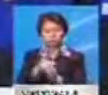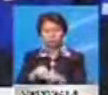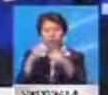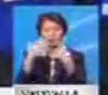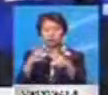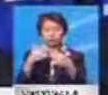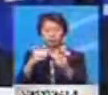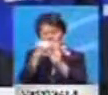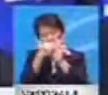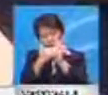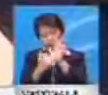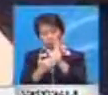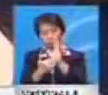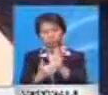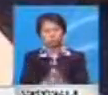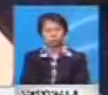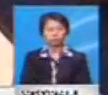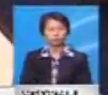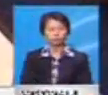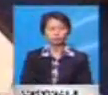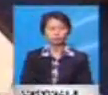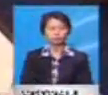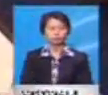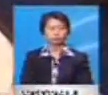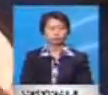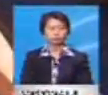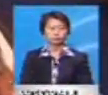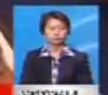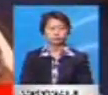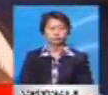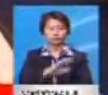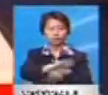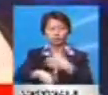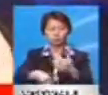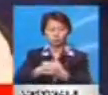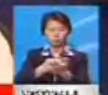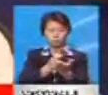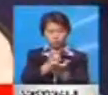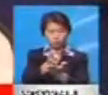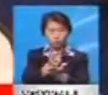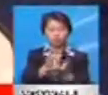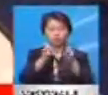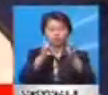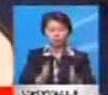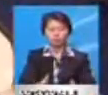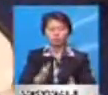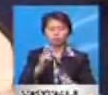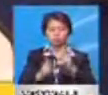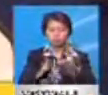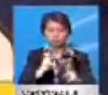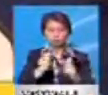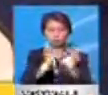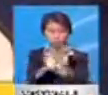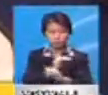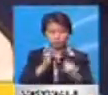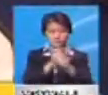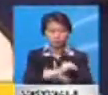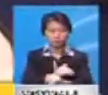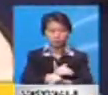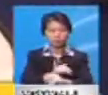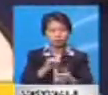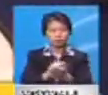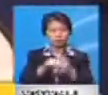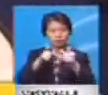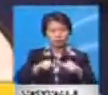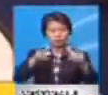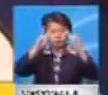15 perkara. Uphold the rights of Sarawak and its people. We safeguard the peace